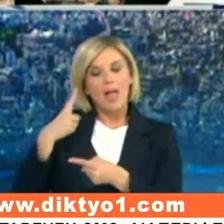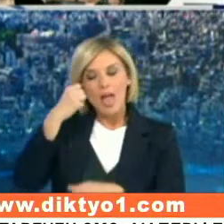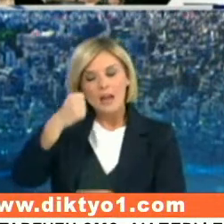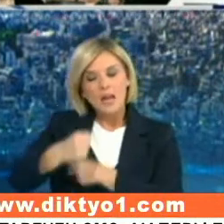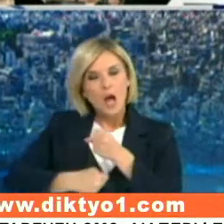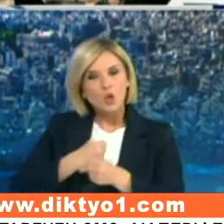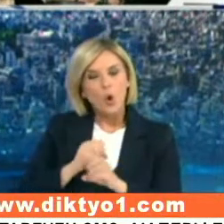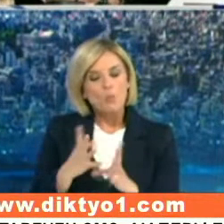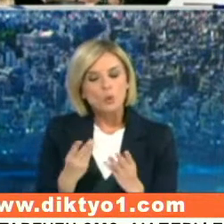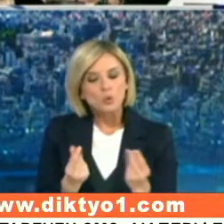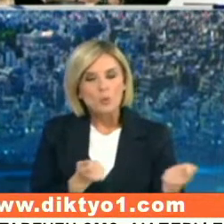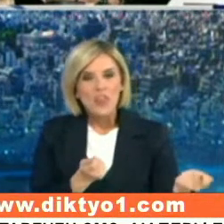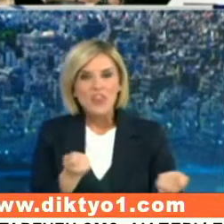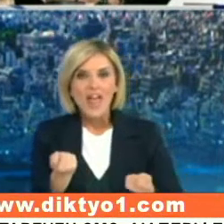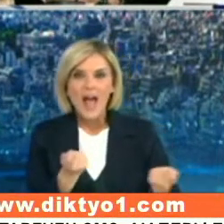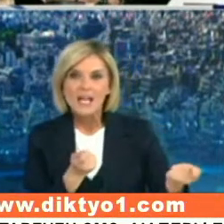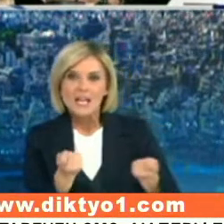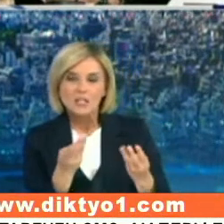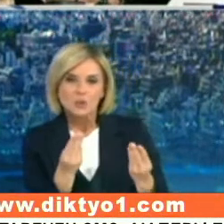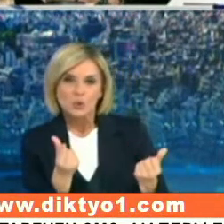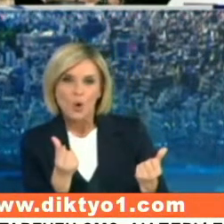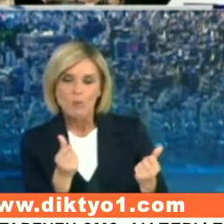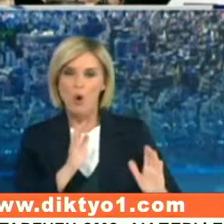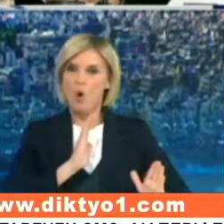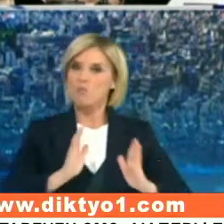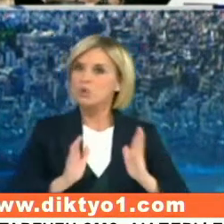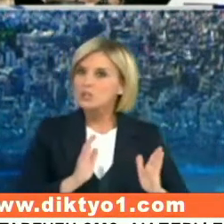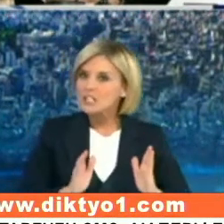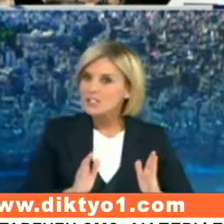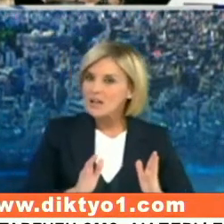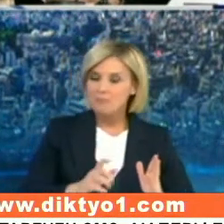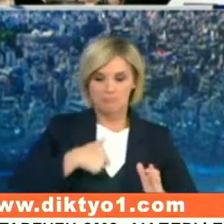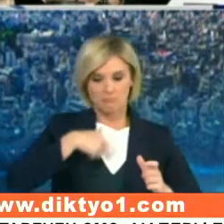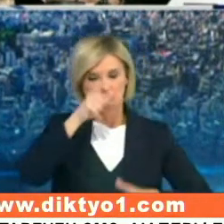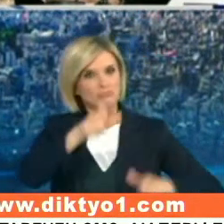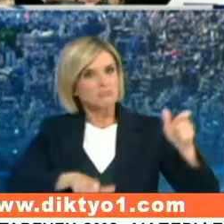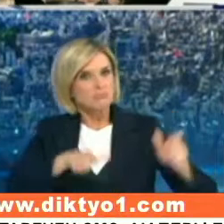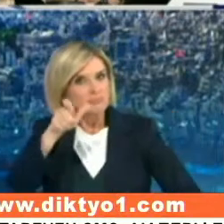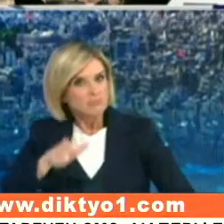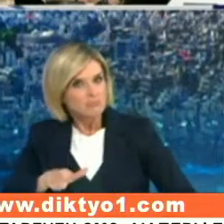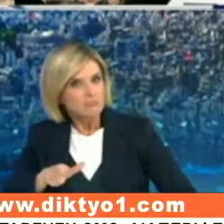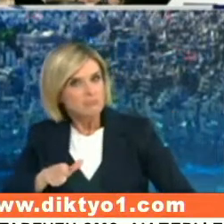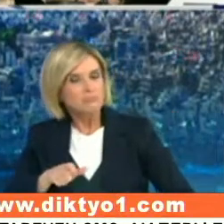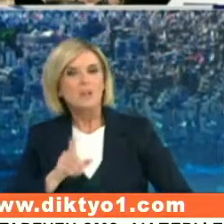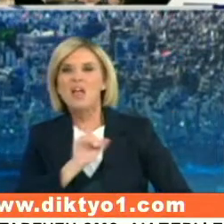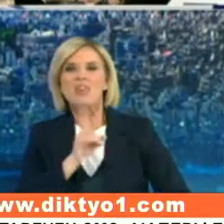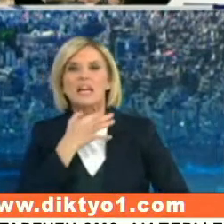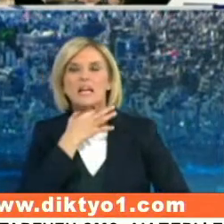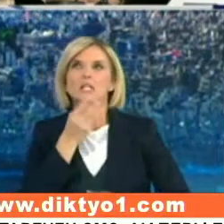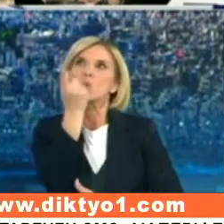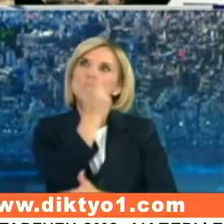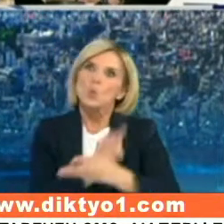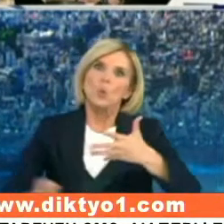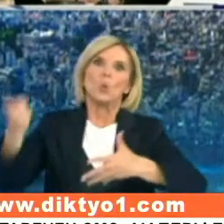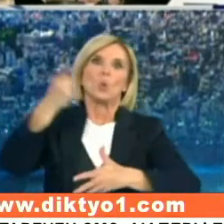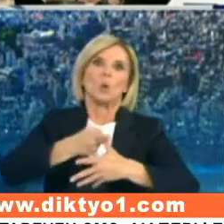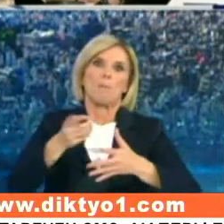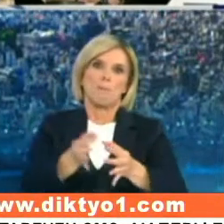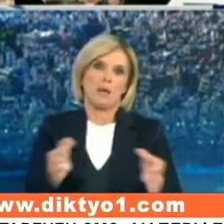πώς να διαχειριστούμε τους κινδύνους και να προστατεύσουμε εμάς και τους αγαπημένους μας, χωρίς να λαμβάνουμε υπέρμετρα περιοριστικά